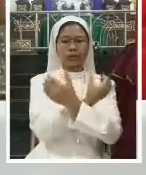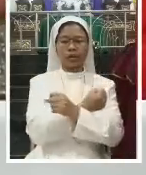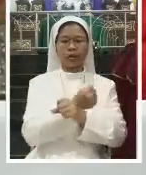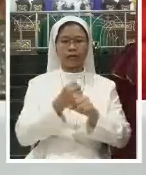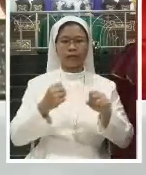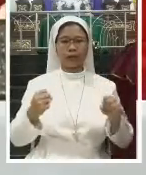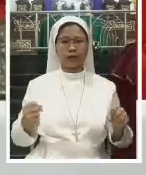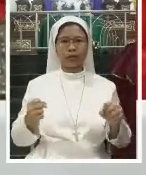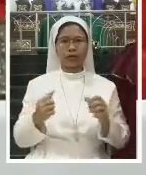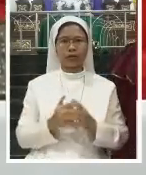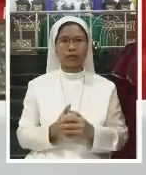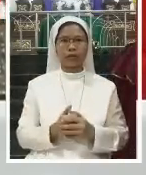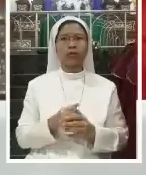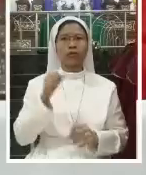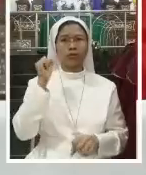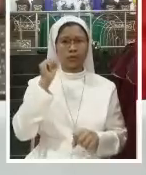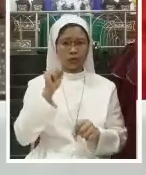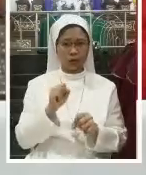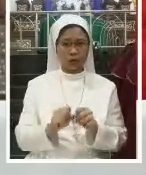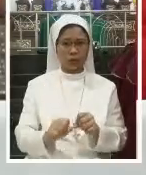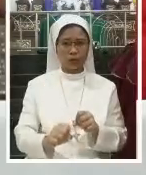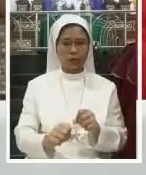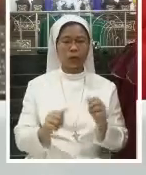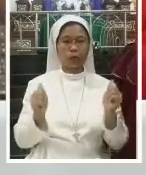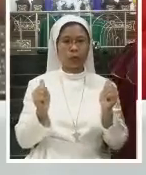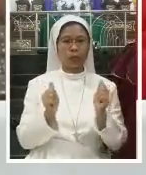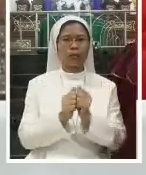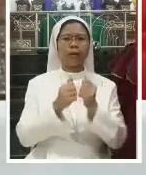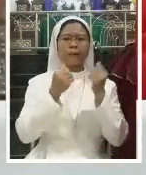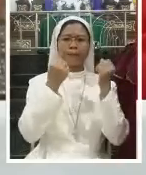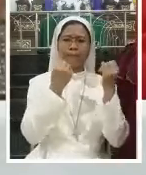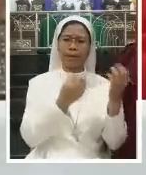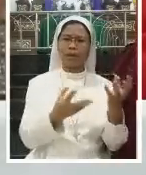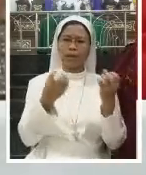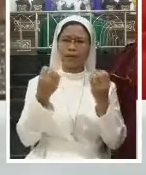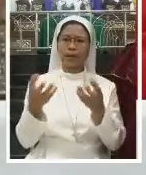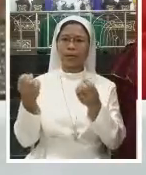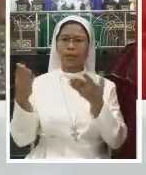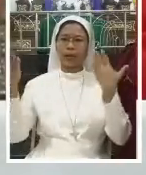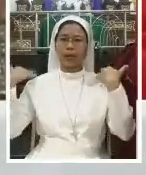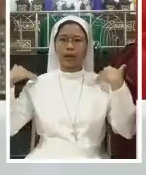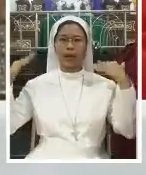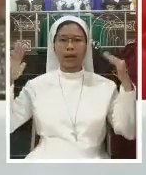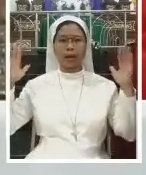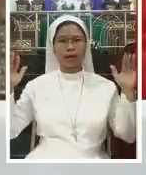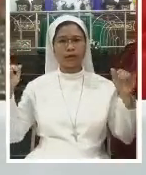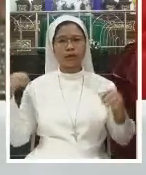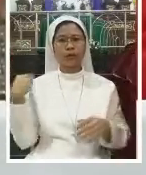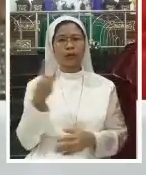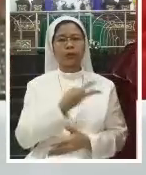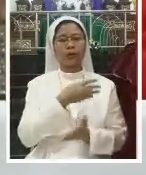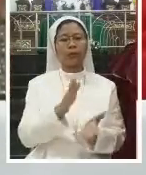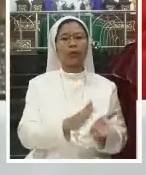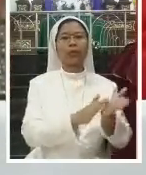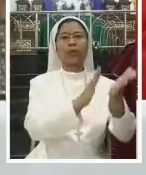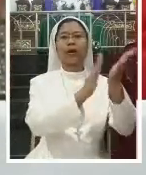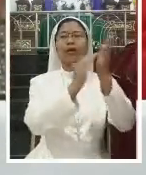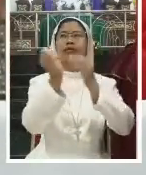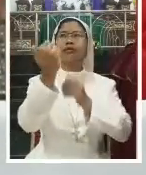kaligtasan. Kaya, kaibakan gabos na Angeles, kami nag-oomaw sa imo,